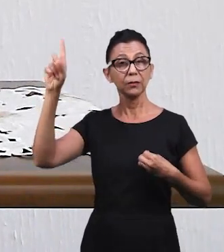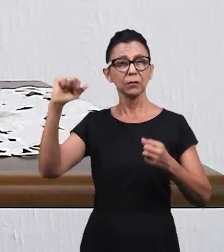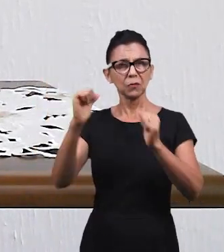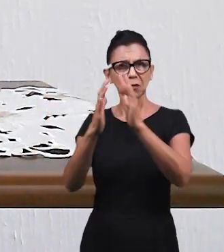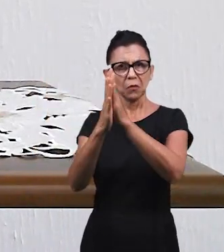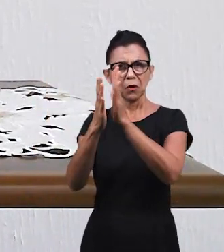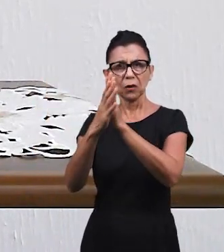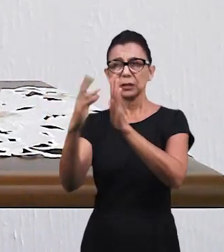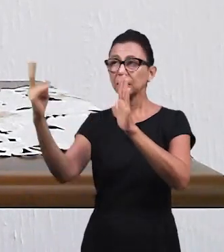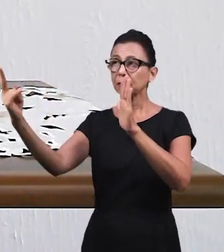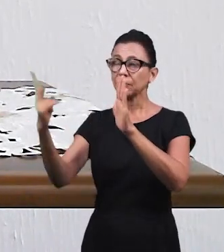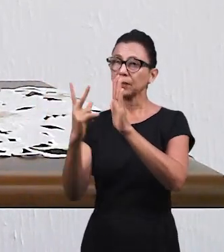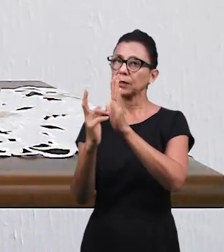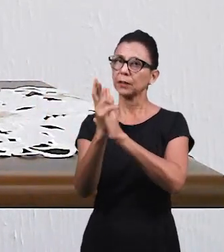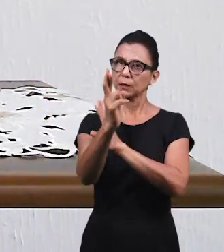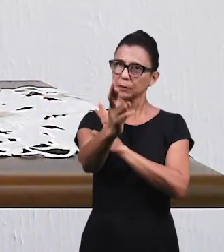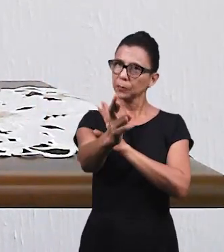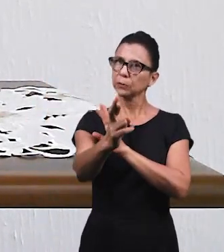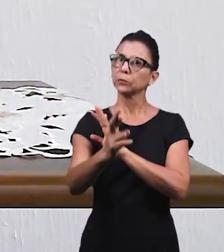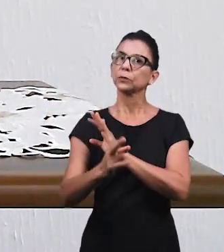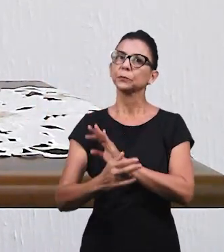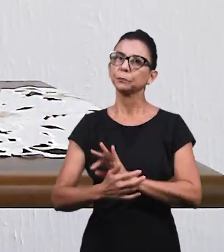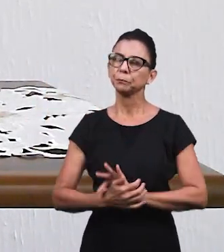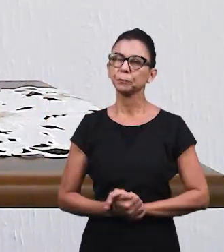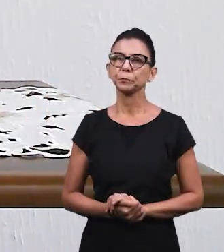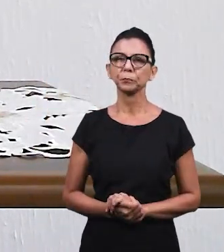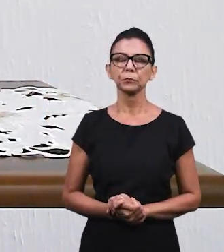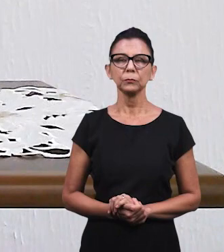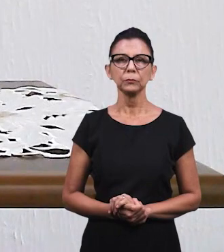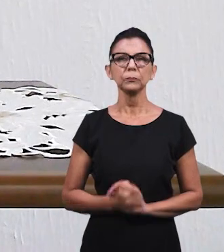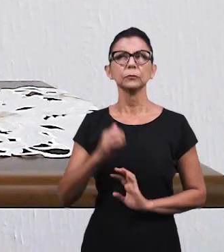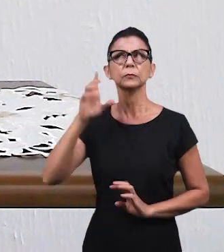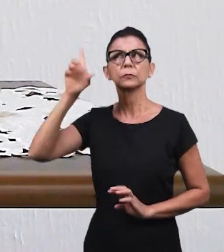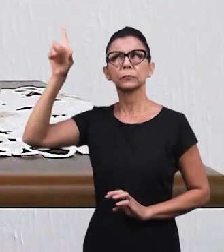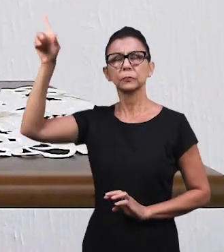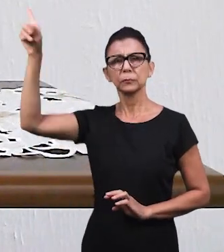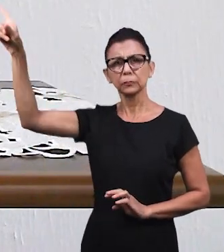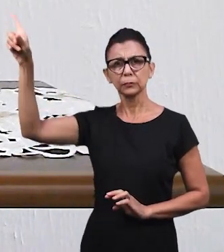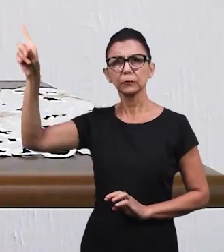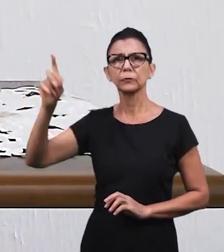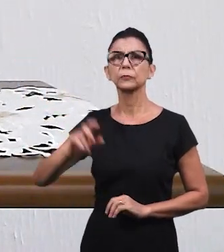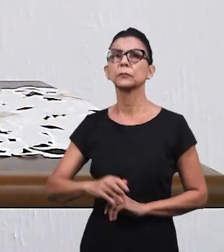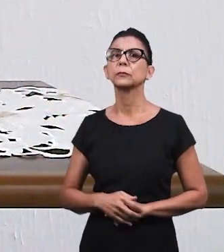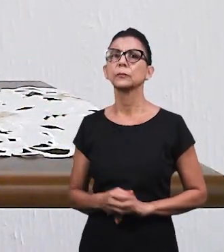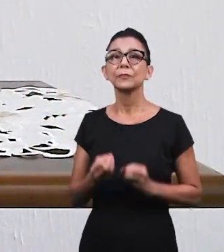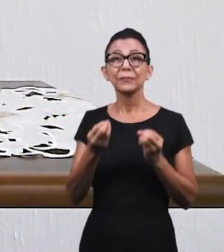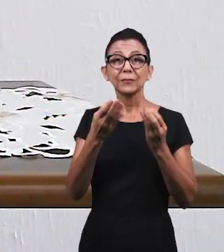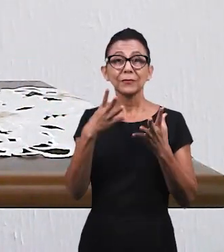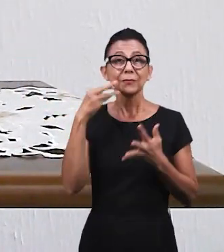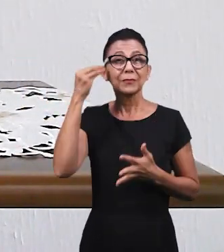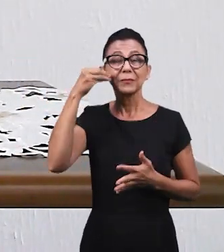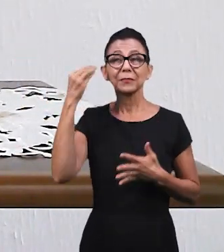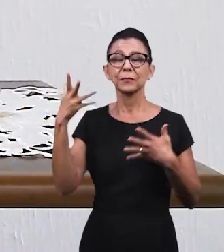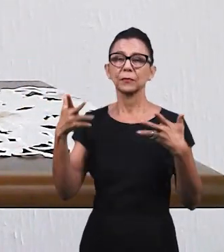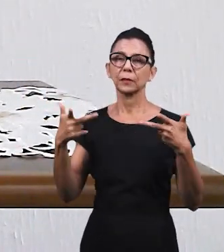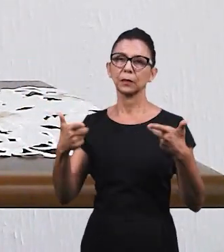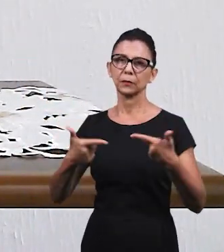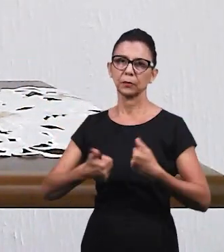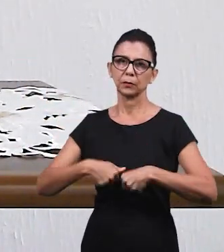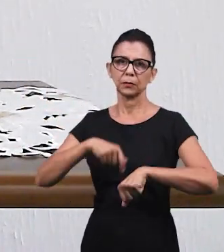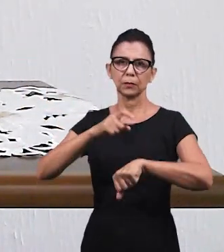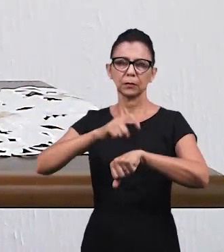живой. Он слышит молитвы наши и отвечает на наши молитвы. И Бог дает нам